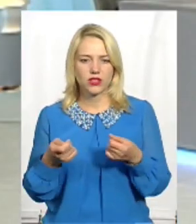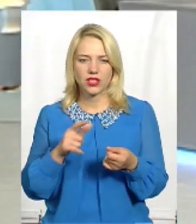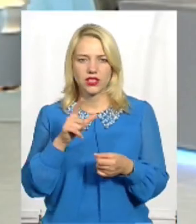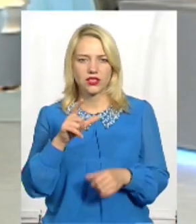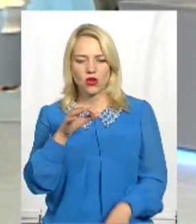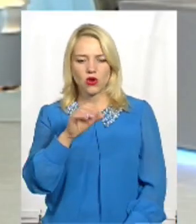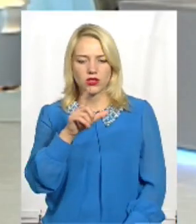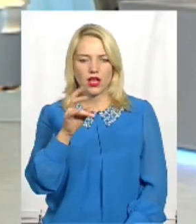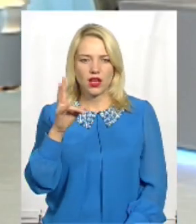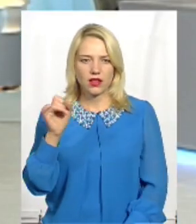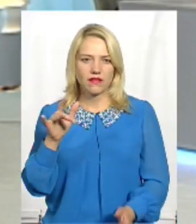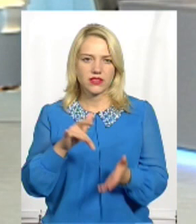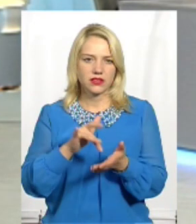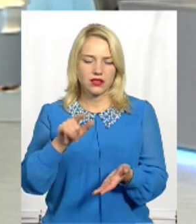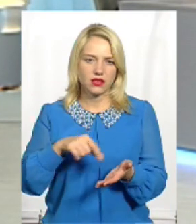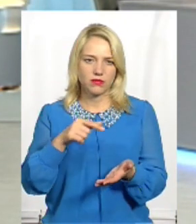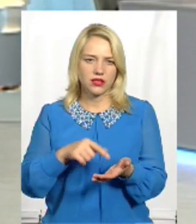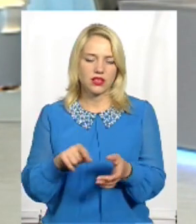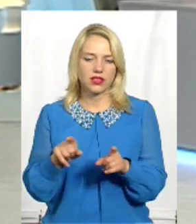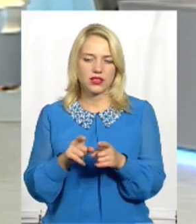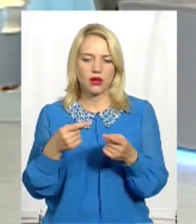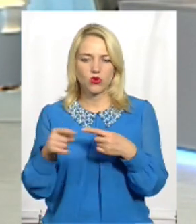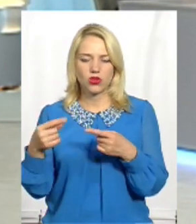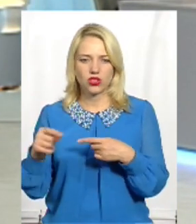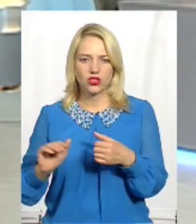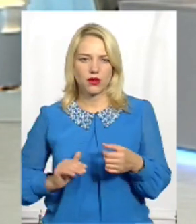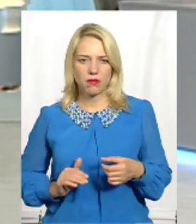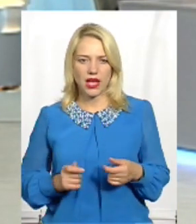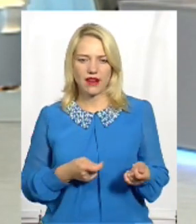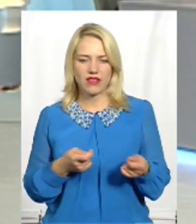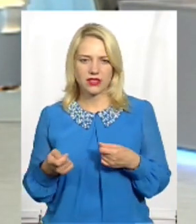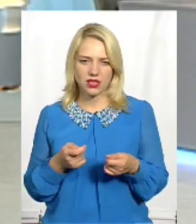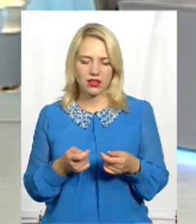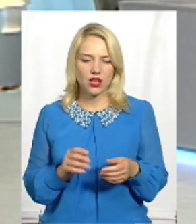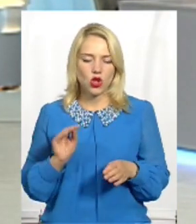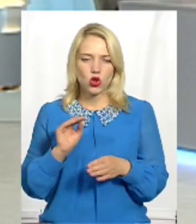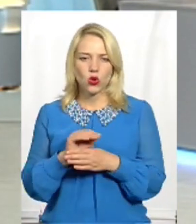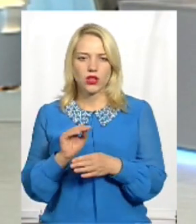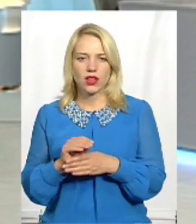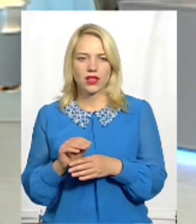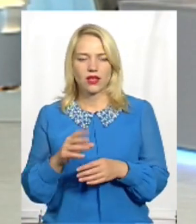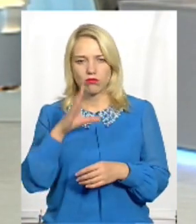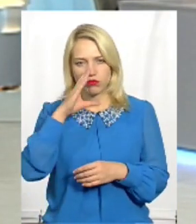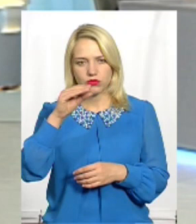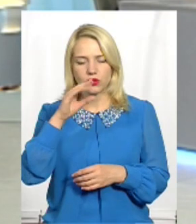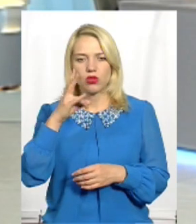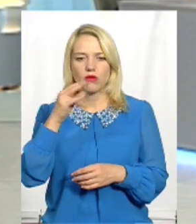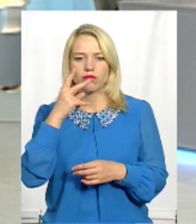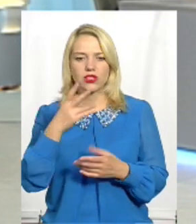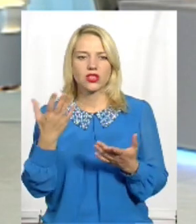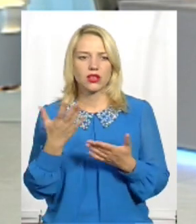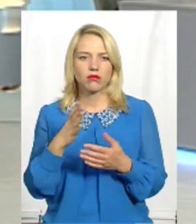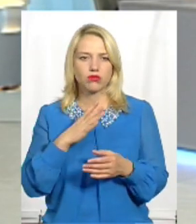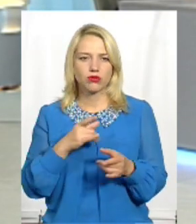центр міста. Так само і інші перевізники теж додали маршрутні транспортні засоби. Але ми бачили, які